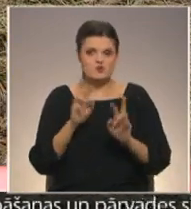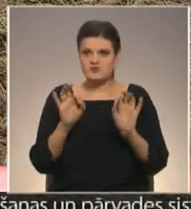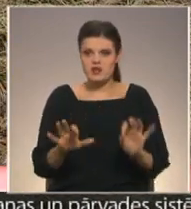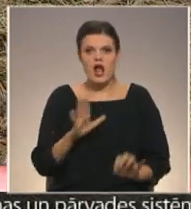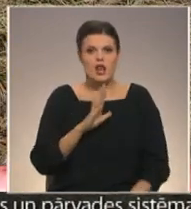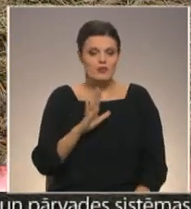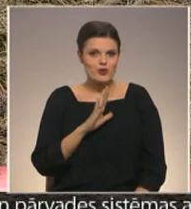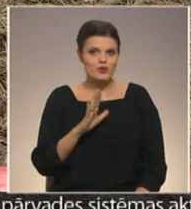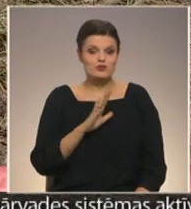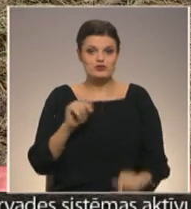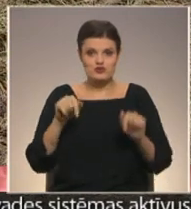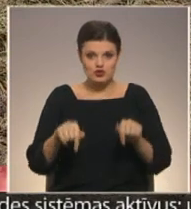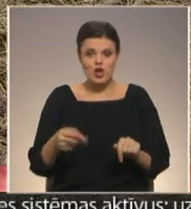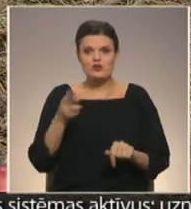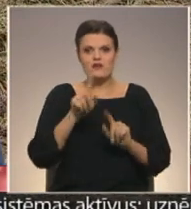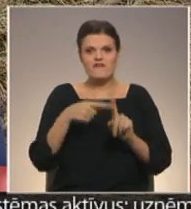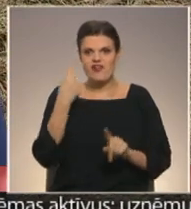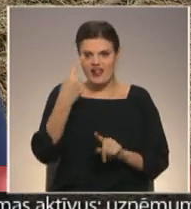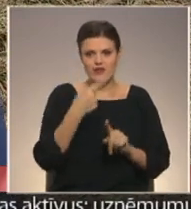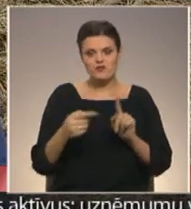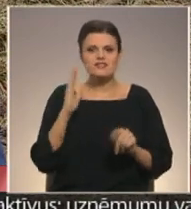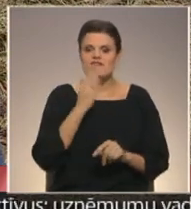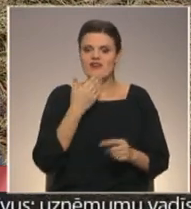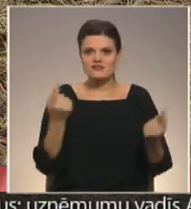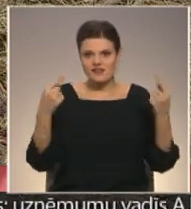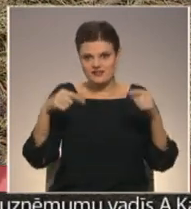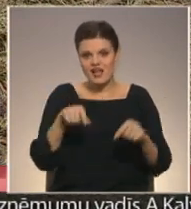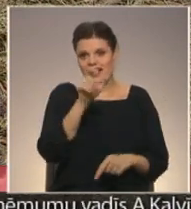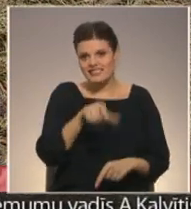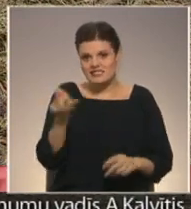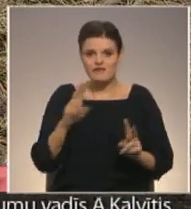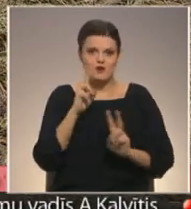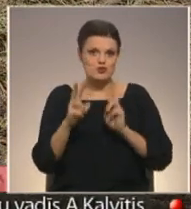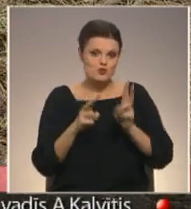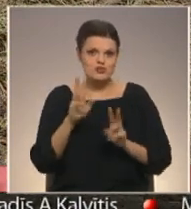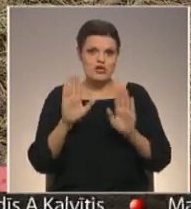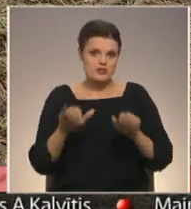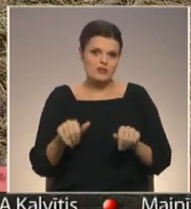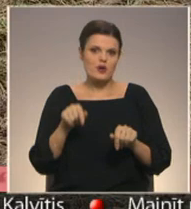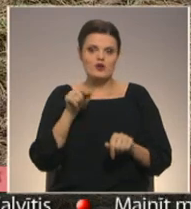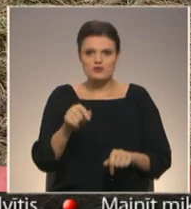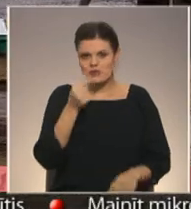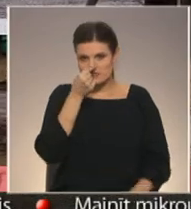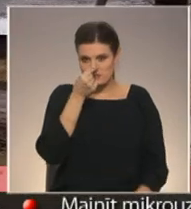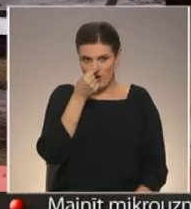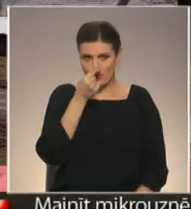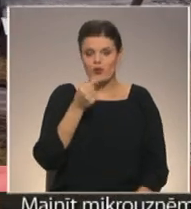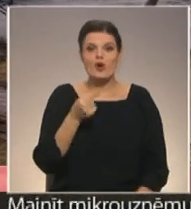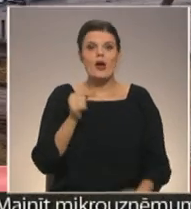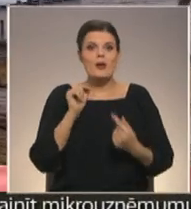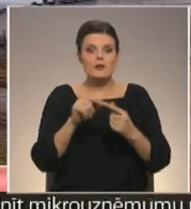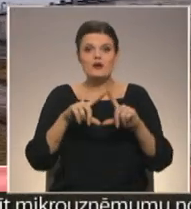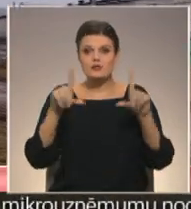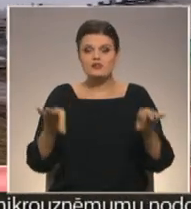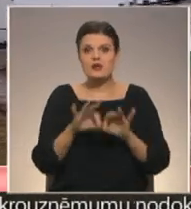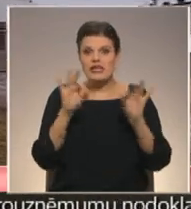ir bijušas šīte un vēl vienreizi vasaras laikā iedzīvotāji sūdzējās par šo te smaku, kas ir. Pret